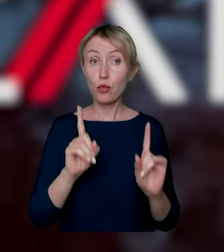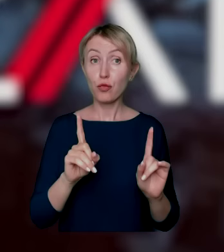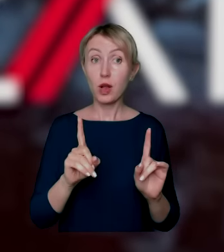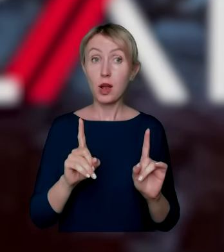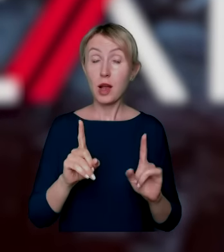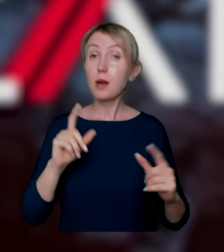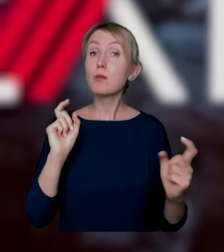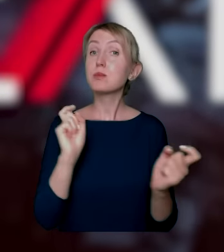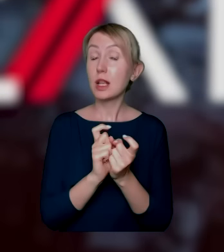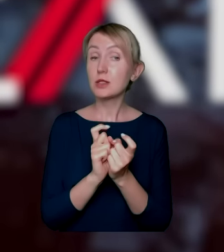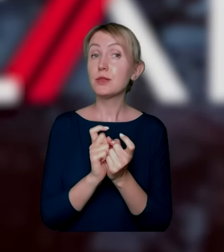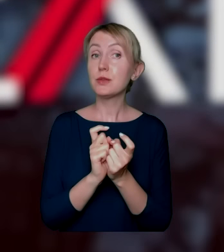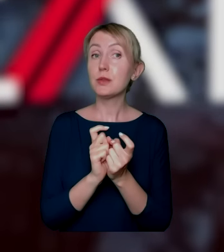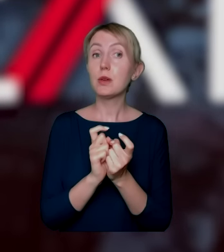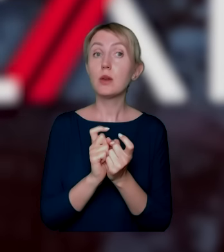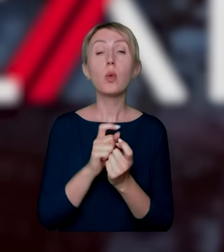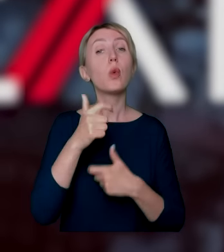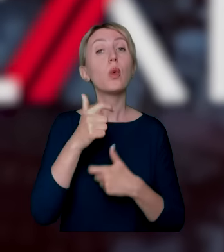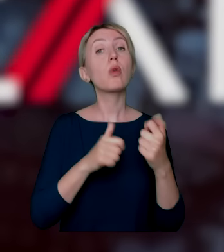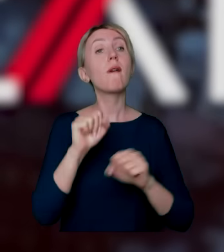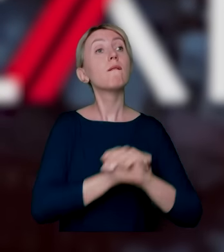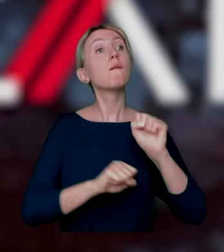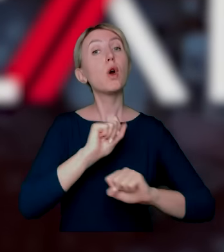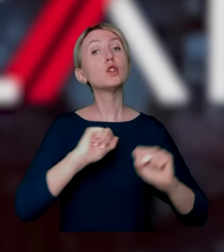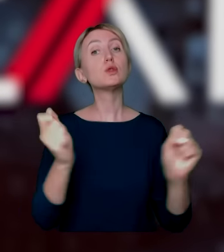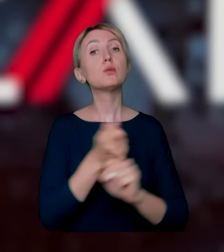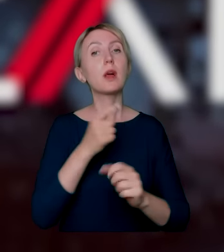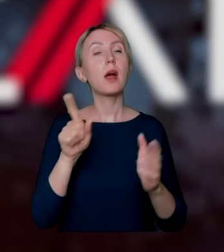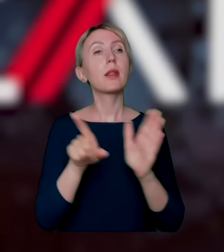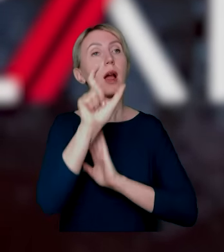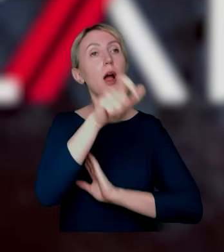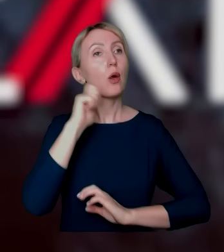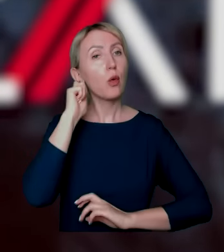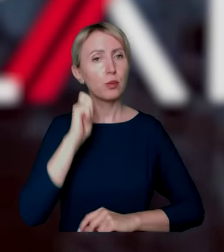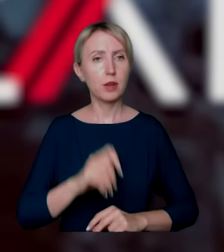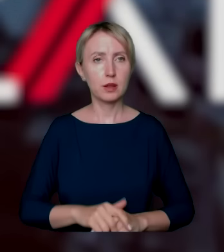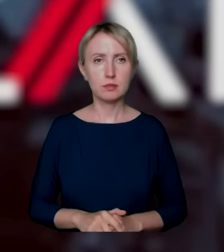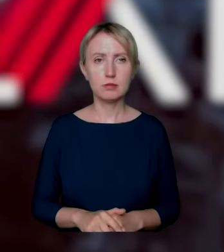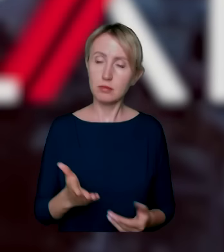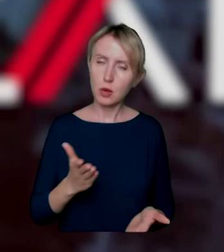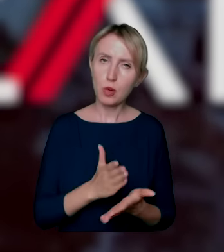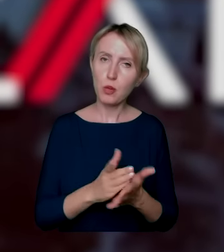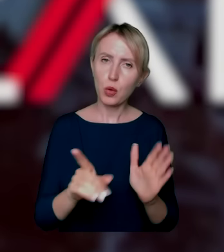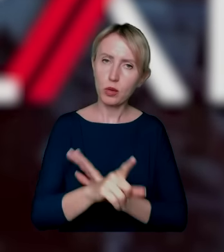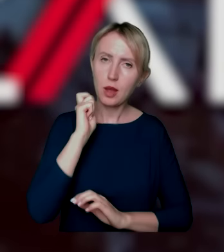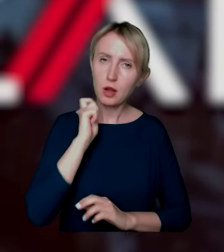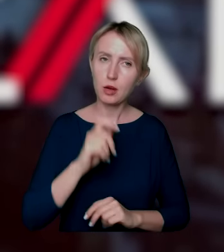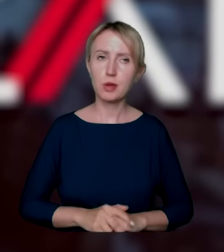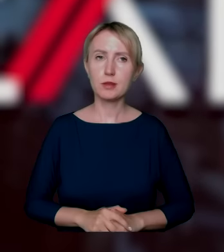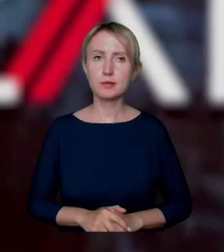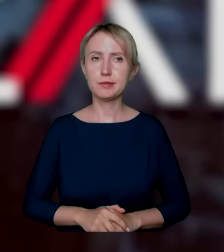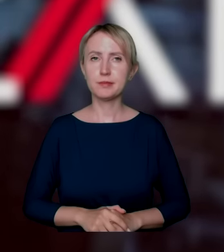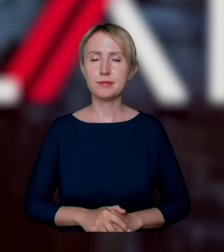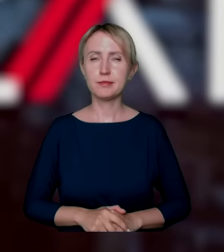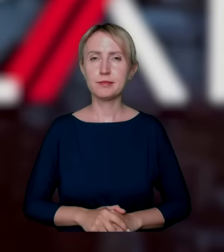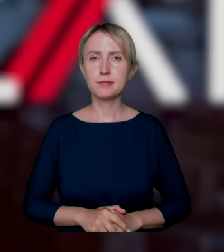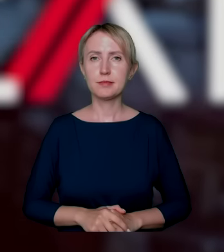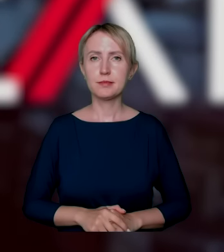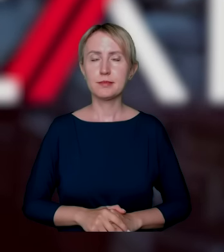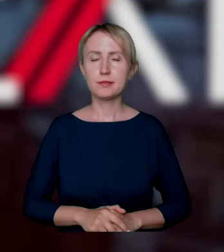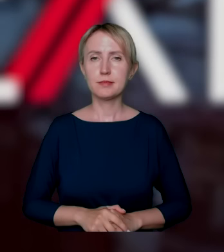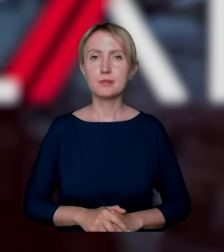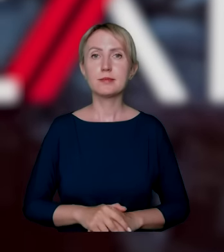protestowały przeciwko popełnianym we Włoszech zbrodniom wobec kobiet. No to pomogły biednym kobietom konkretnie. Nie ma co.